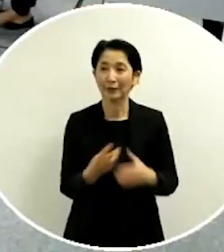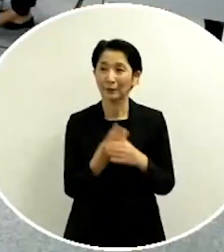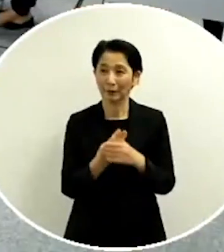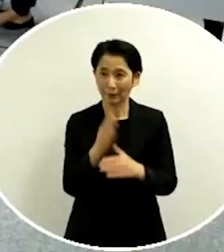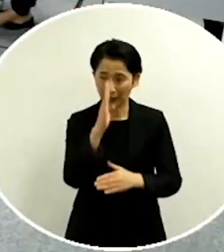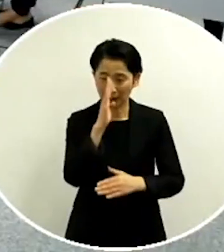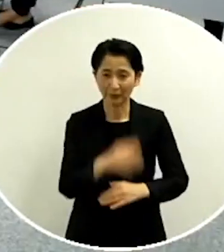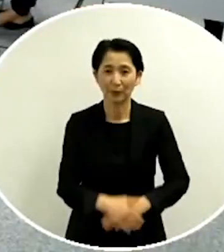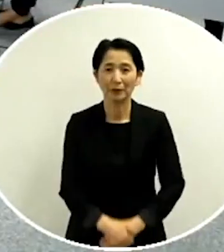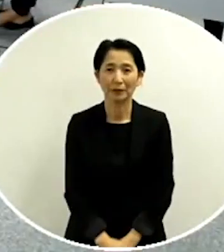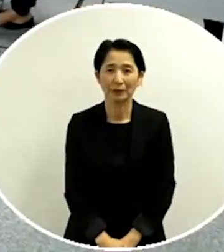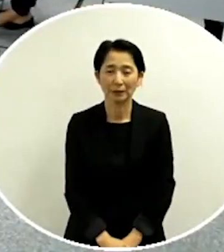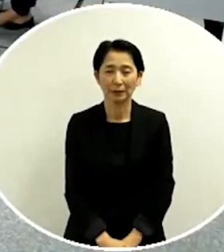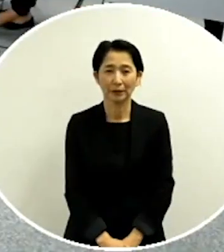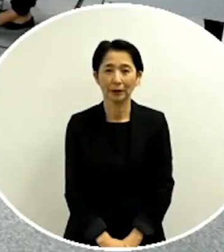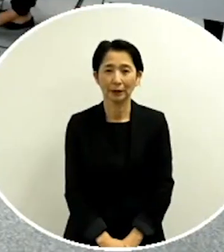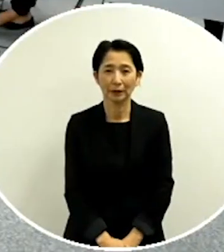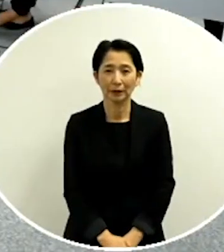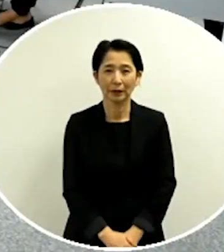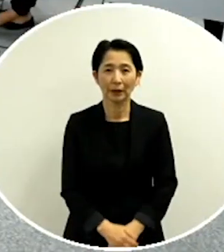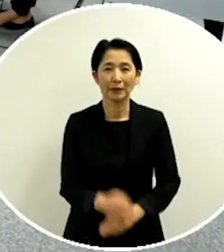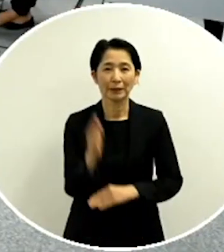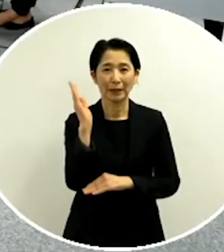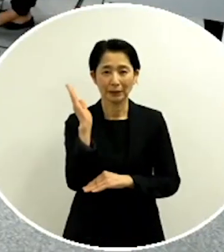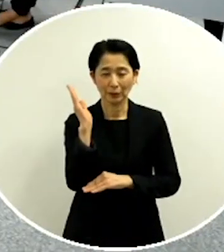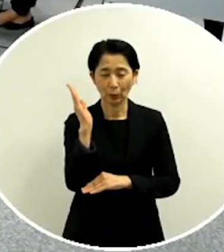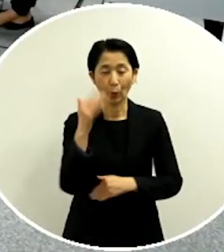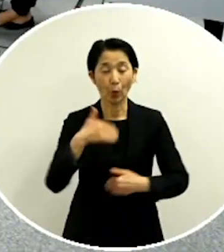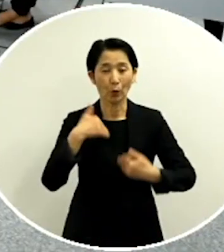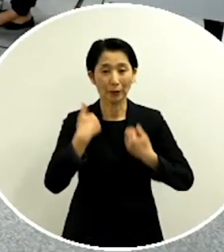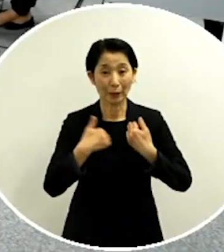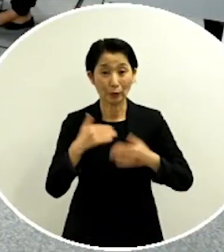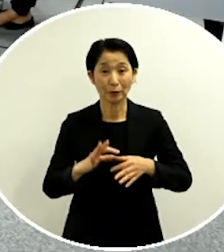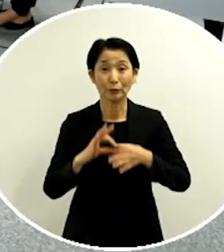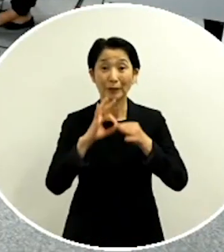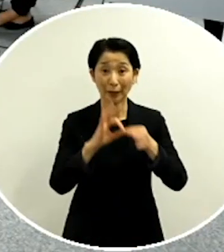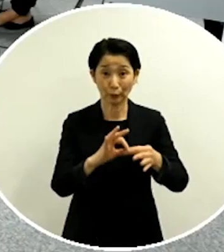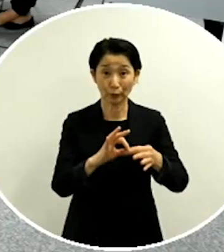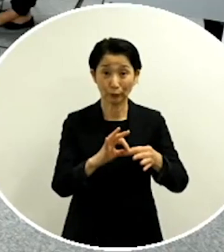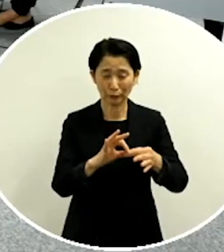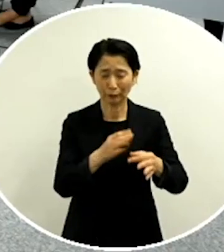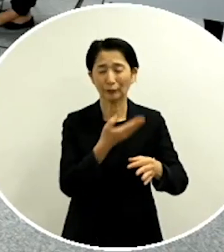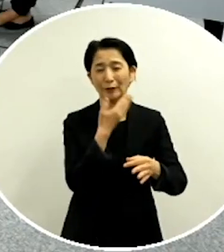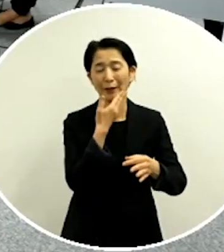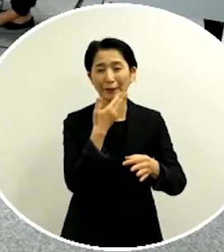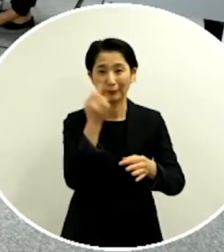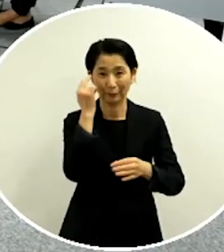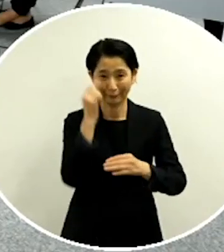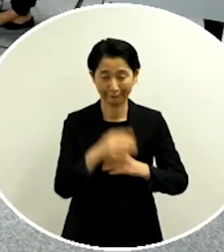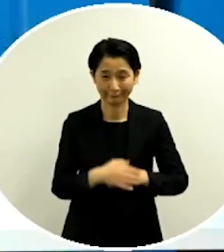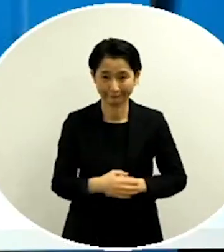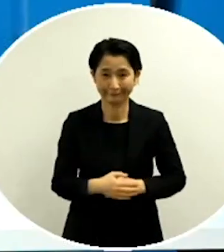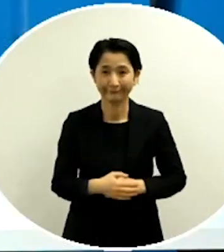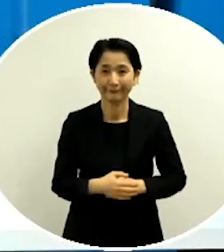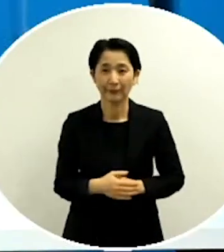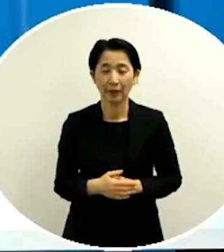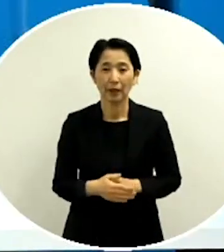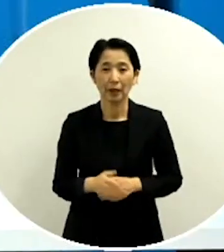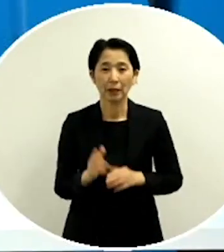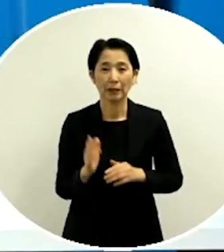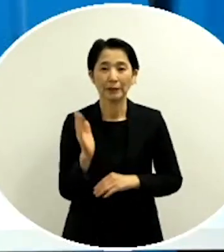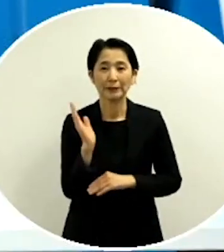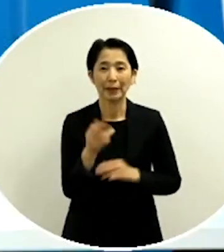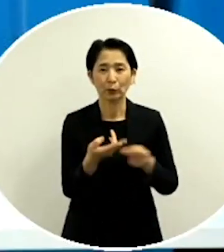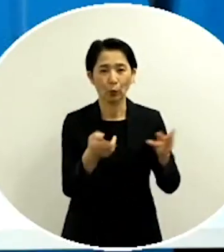願いしますハイあの政治を楽しく伝えるって言うことも大事だと思うんですけどやっぱり政党